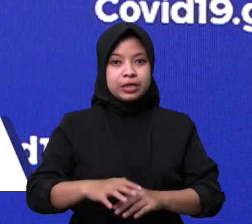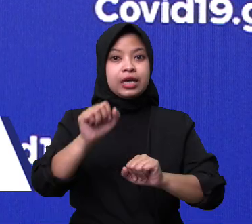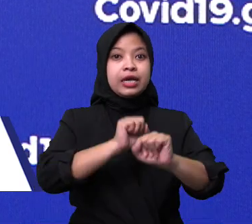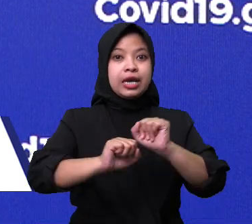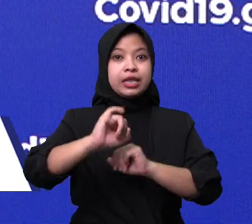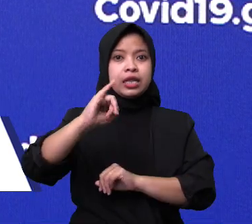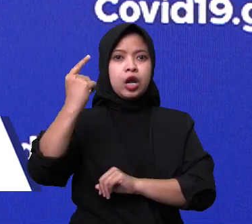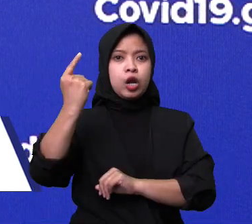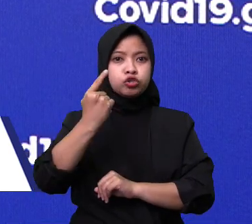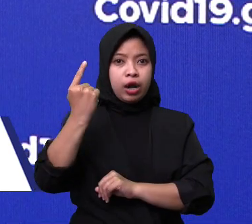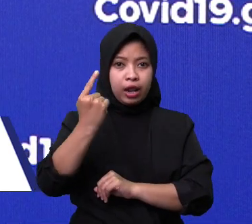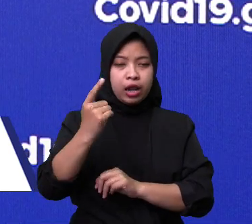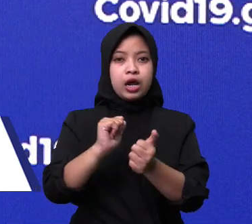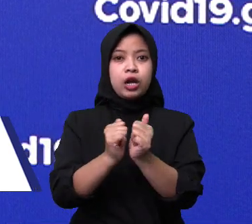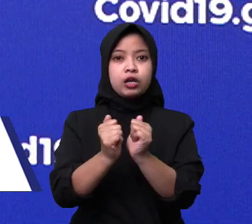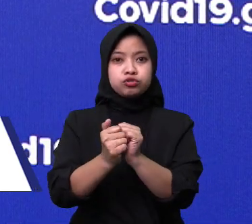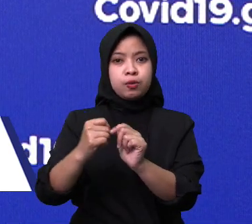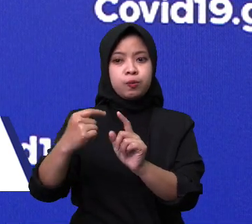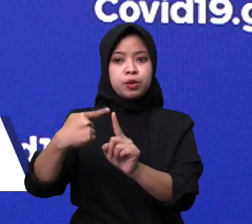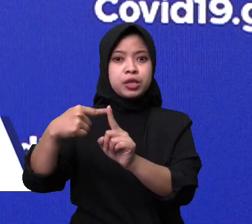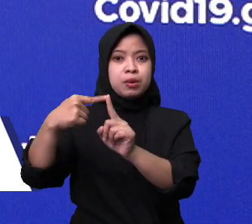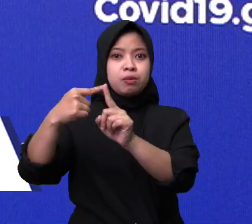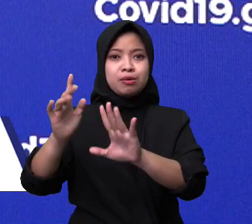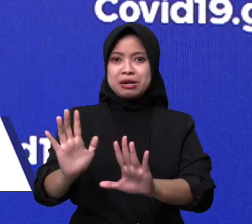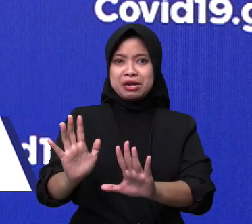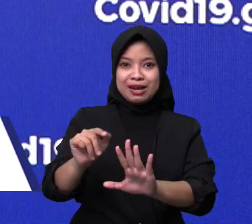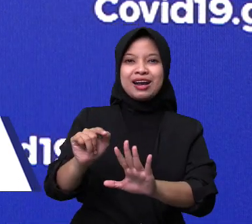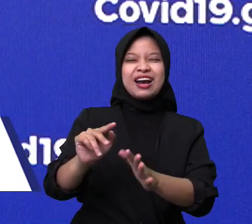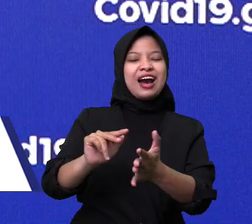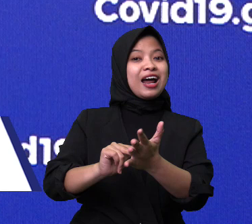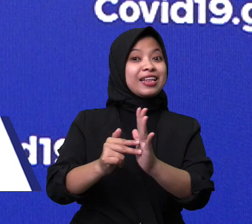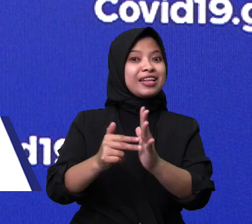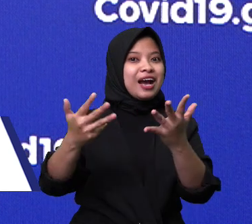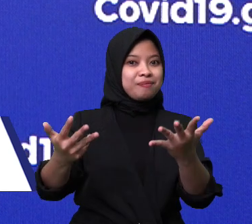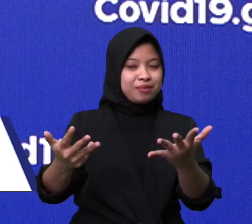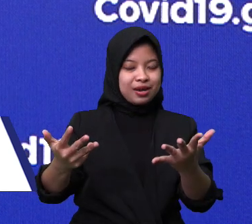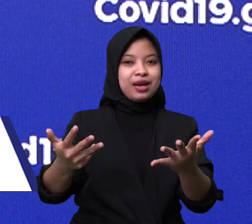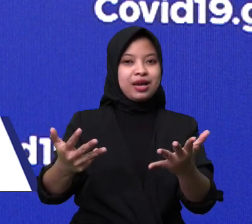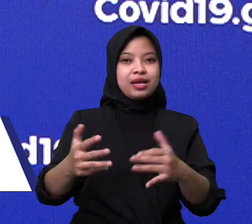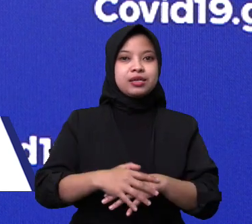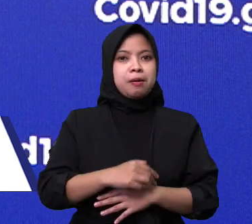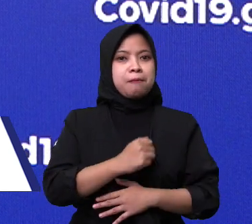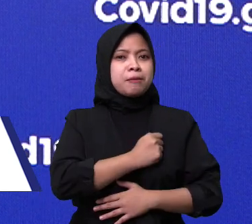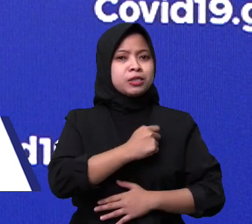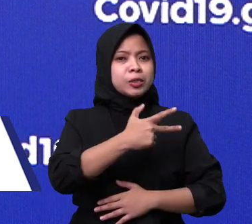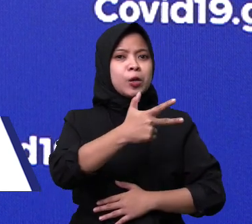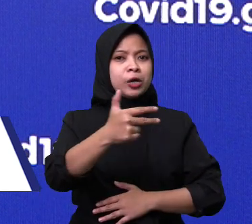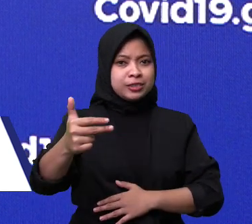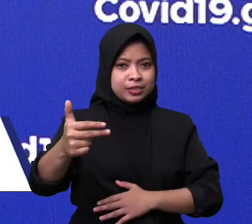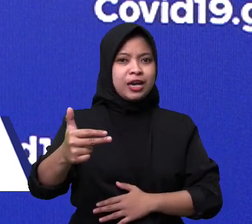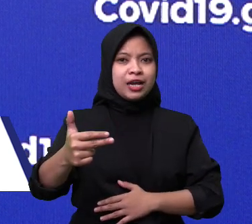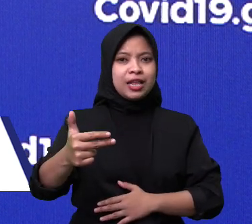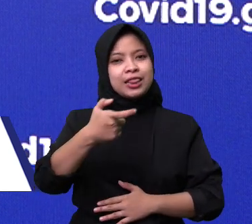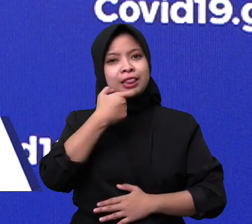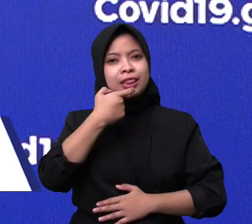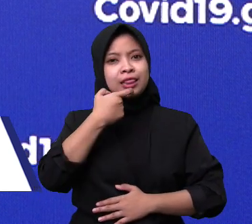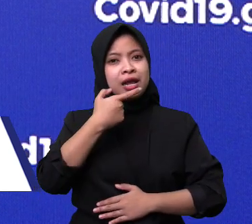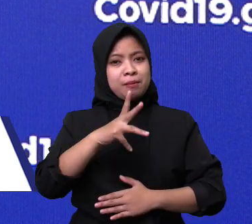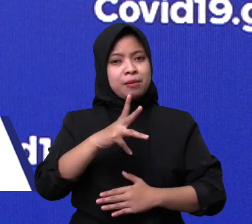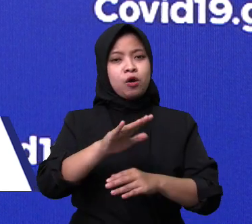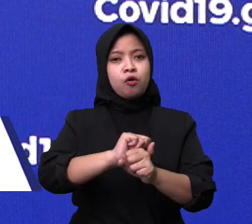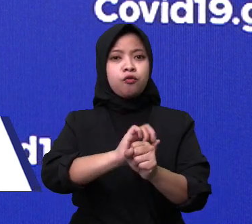internasional tanpa adanya kenaikan kasus yang signifikan menunjukkan resiliensi bangsa Indonesia dalam beradaptasi